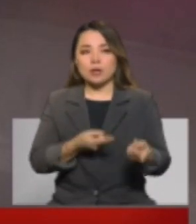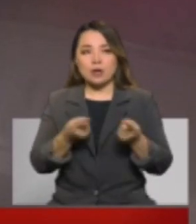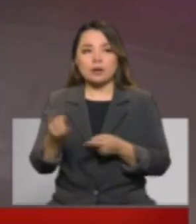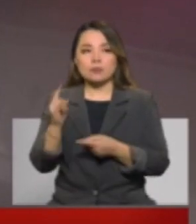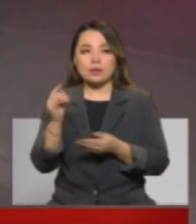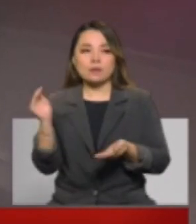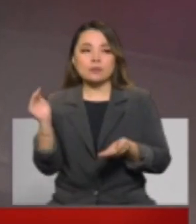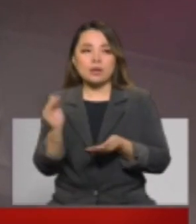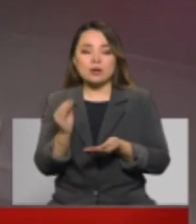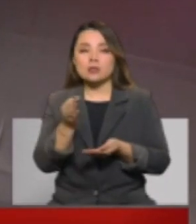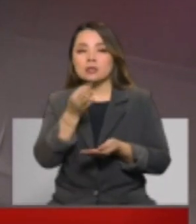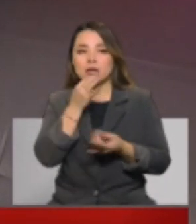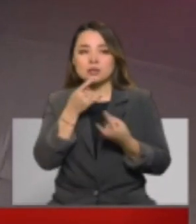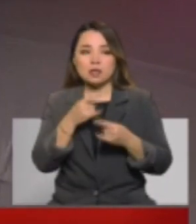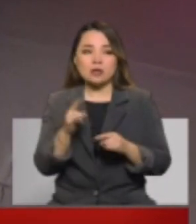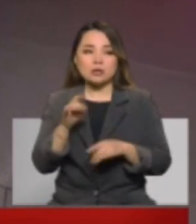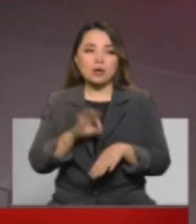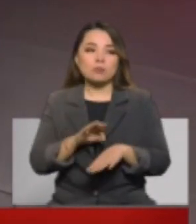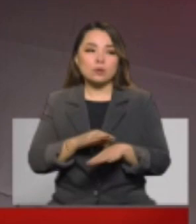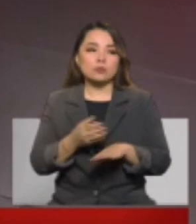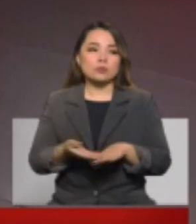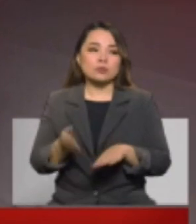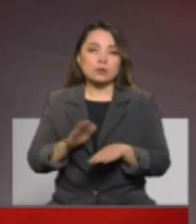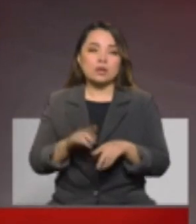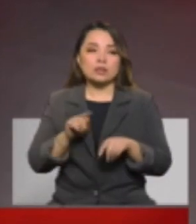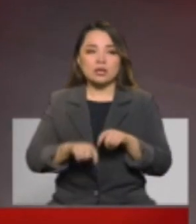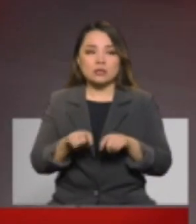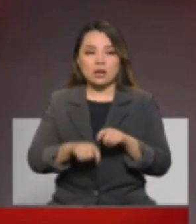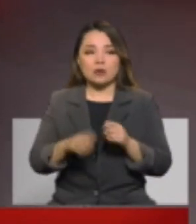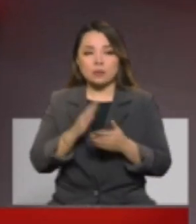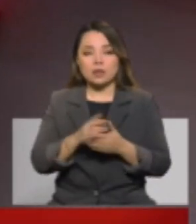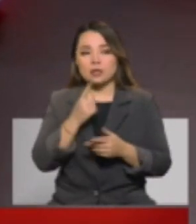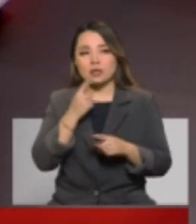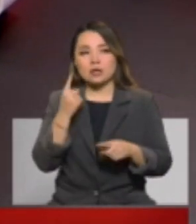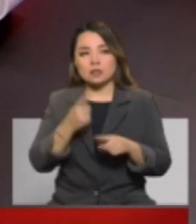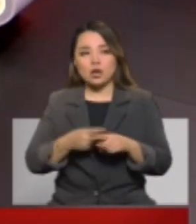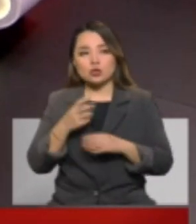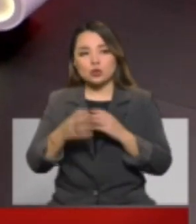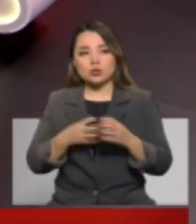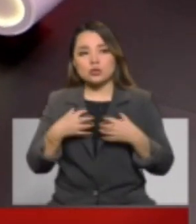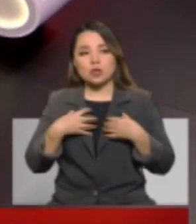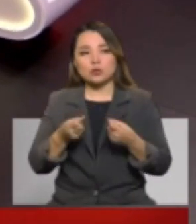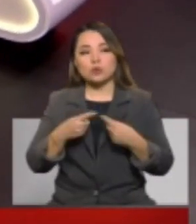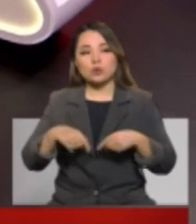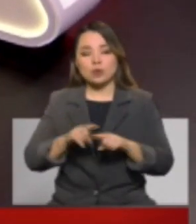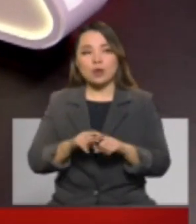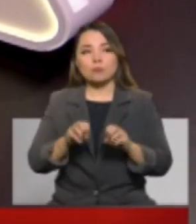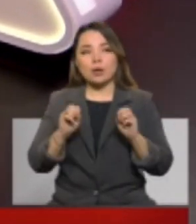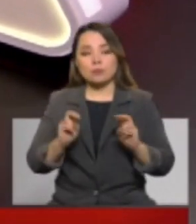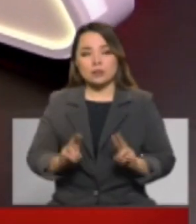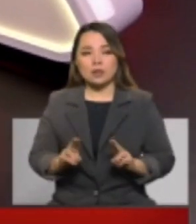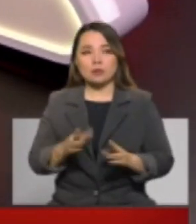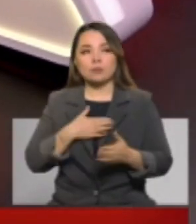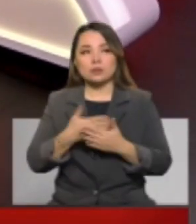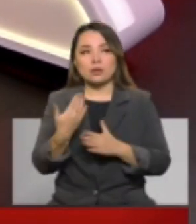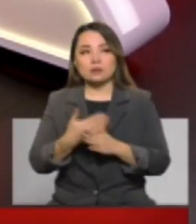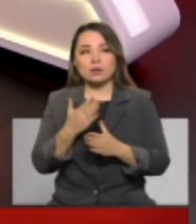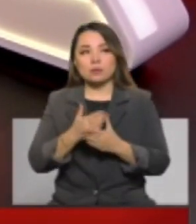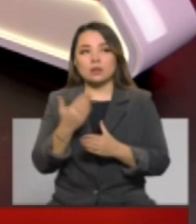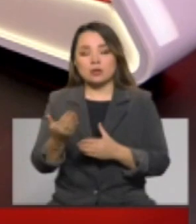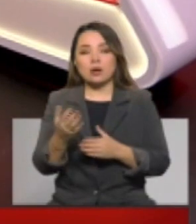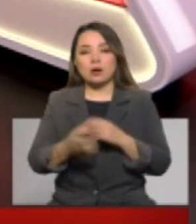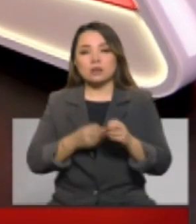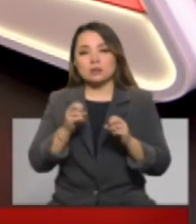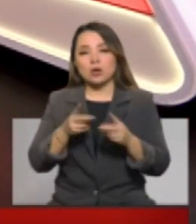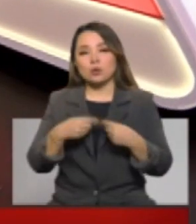нәрестелер шала туған ауыр дертке шалдыққан. Бұған Қызыл Крест пен дүниежүзілік денсаулық сақтау ұйымының мамандары атсалысты.